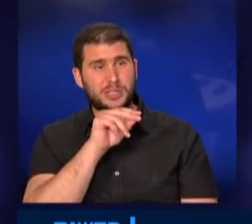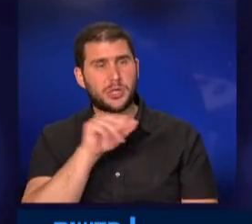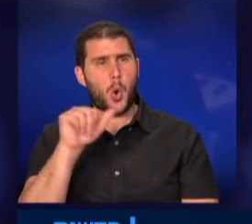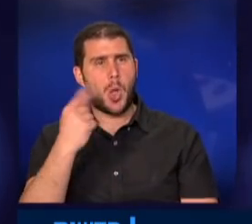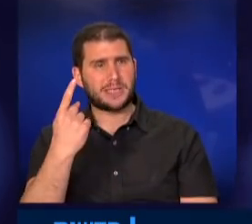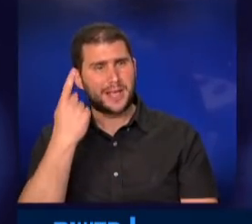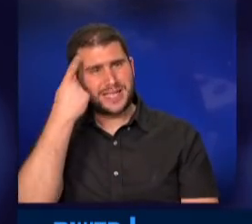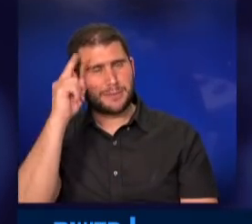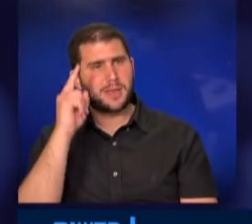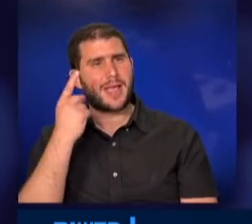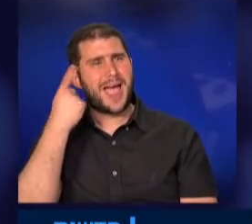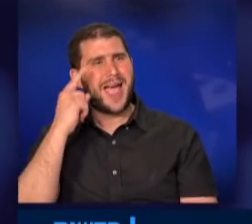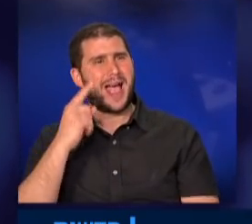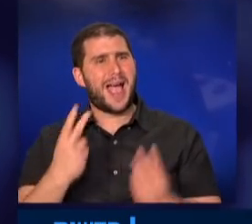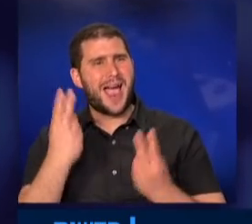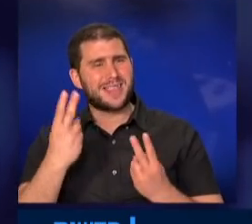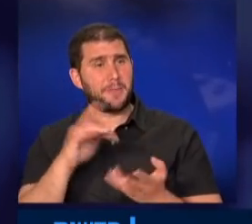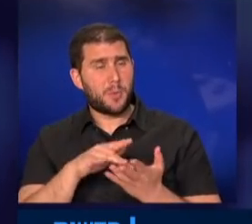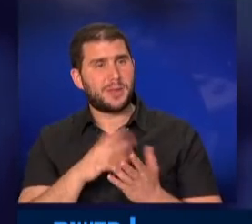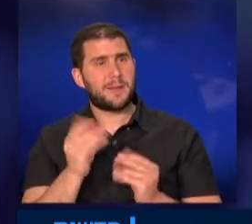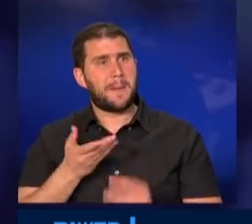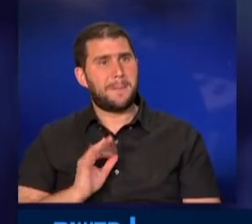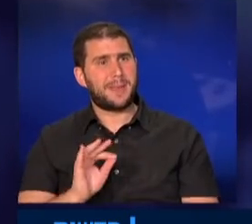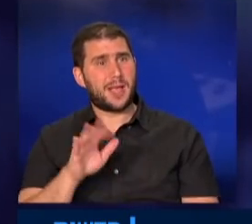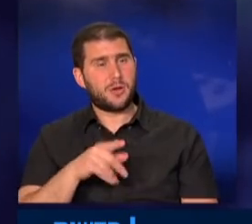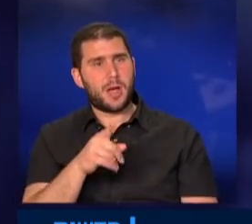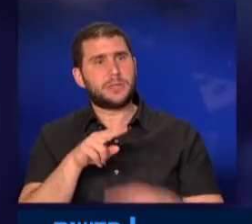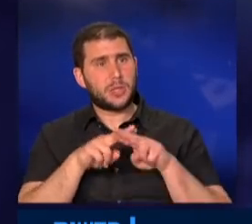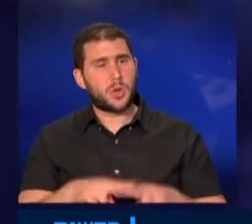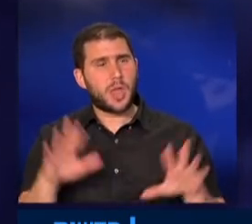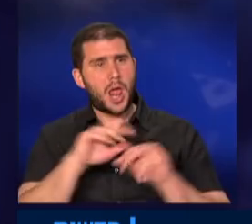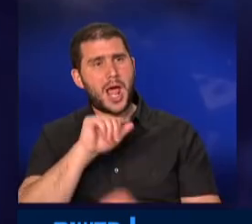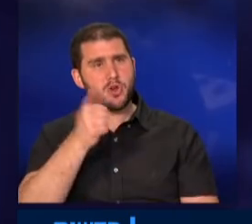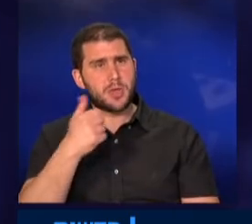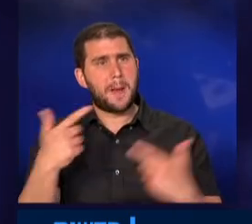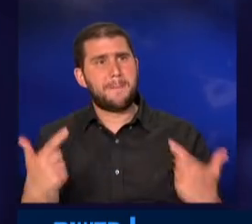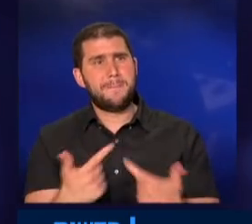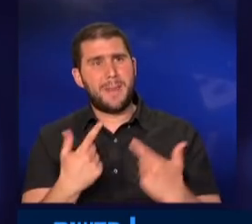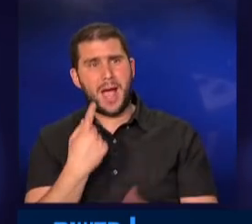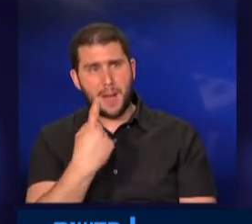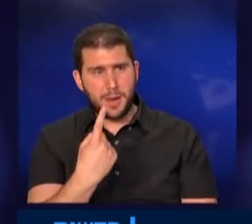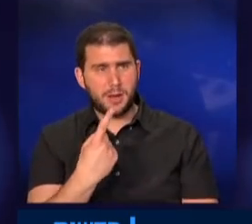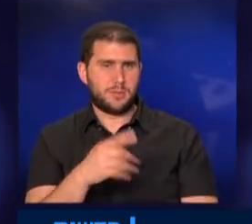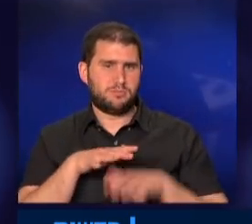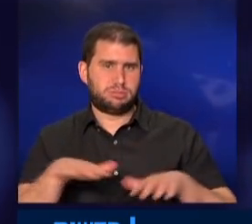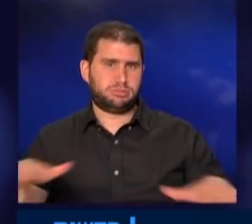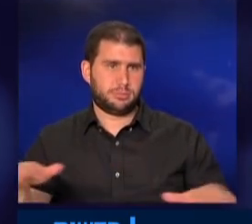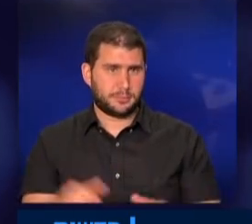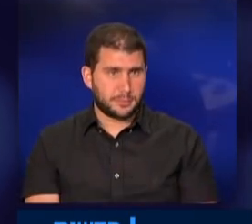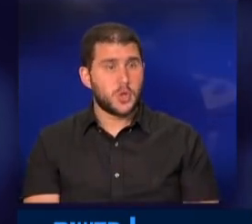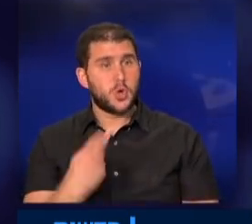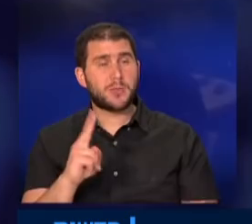אלכסנדרה, יזמת הייטק מקומית, שהעלתה תמונה עם ביתה הקטנה כשהן צורדות את הלילה הראשון של המלחמה, עשה גלים.